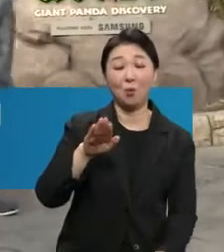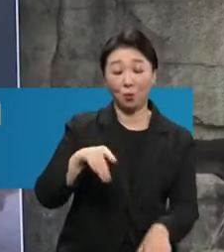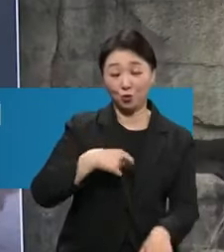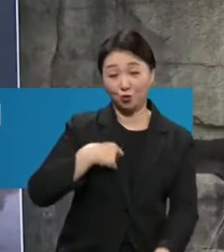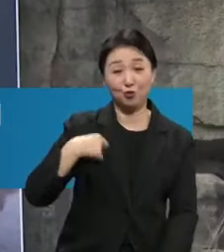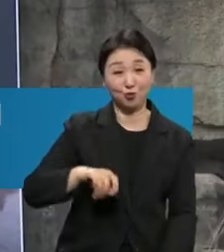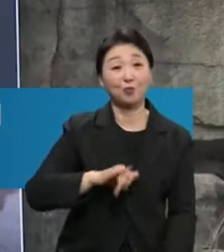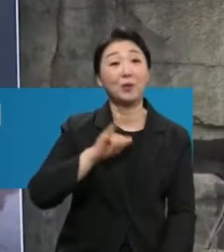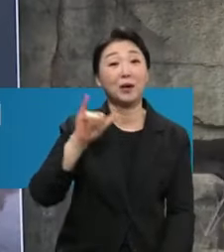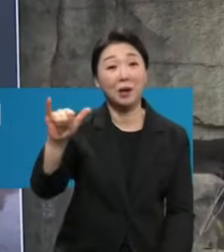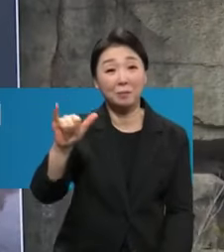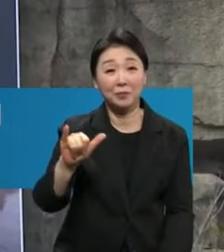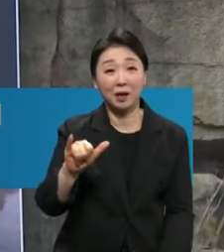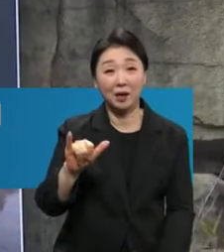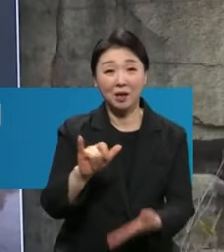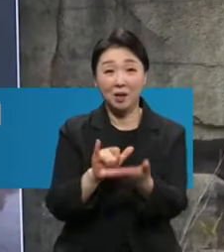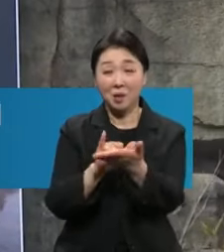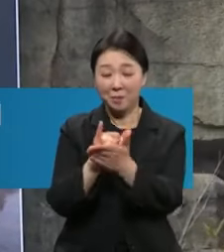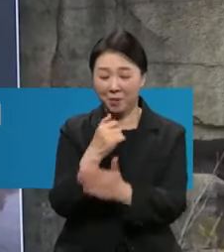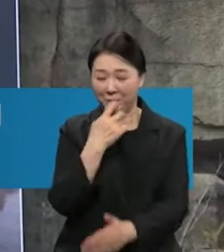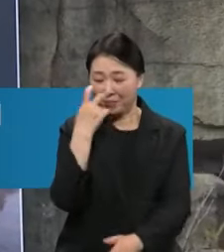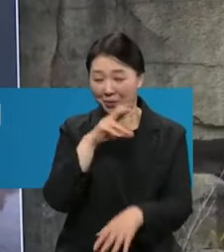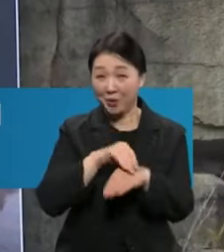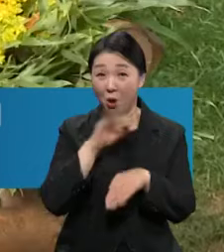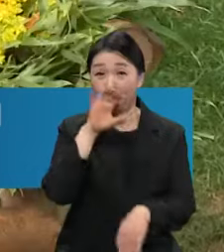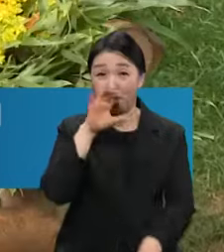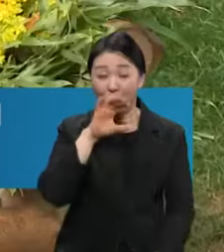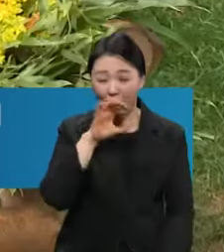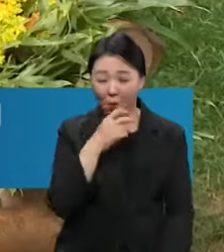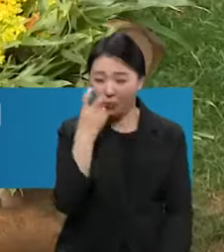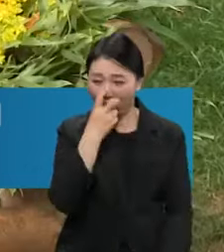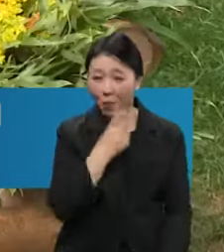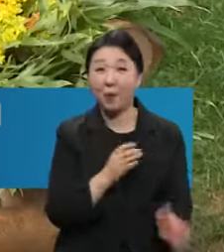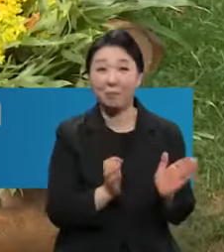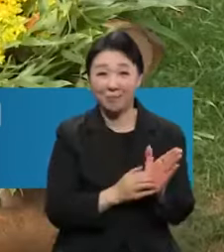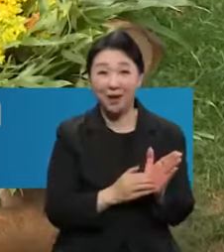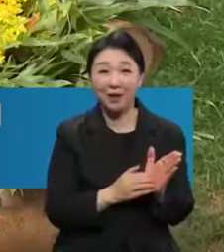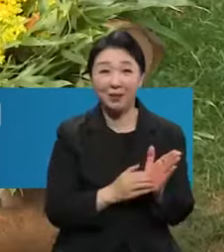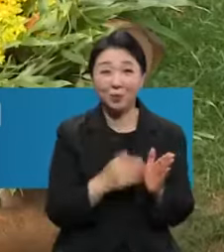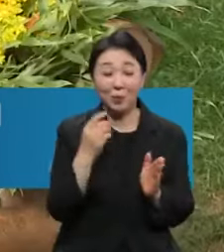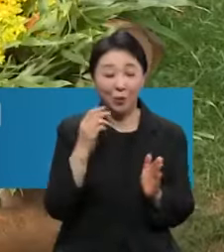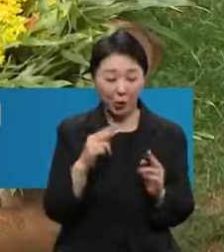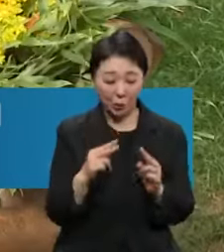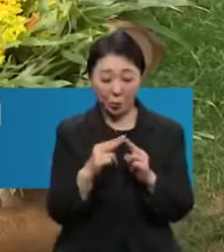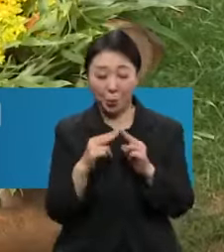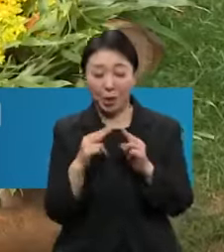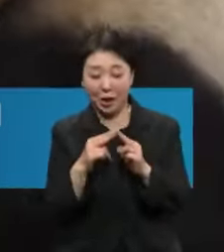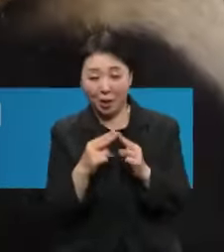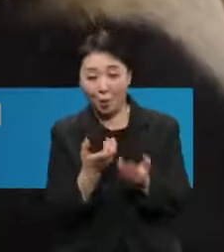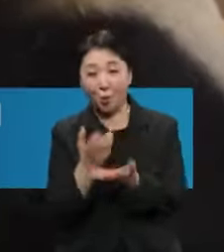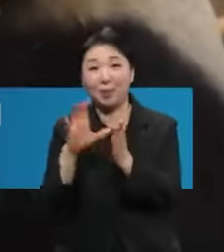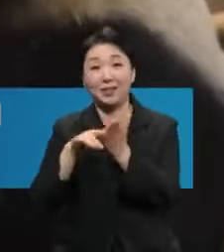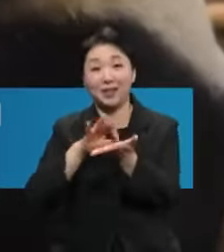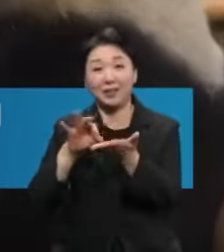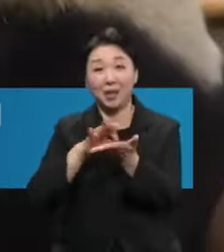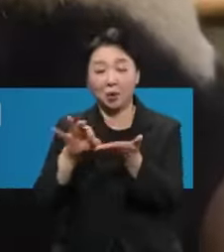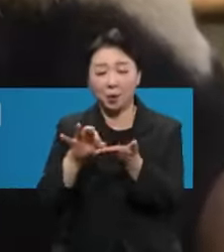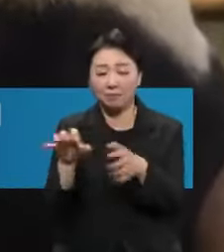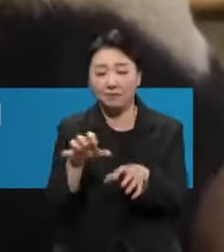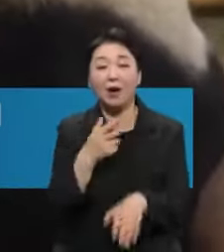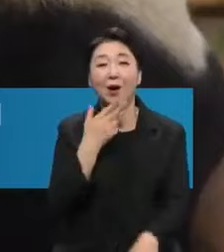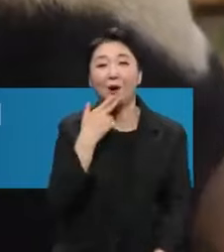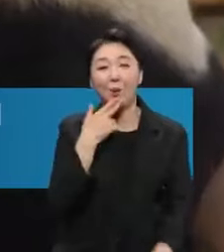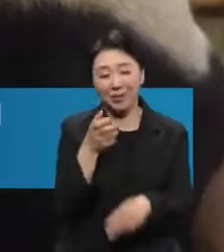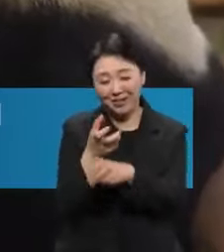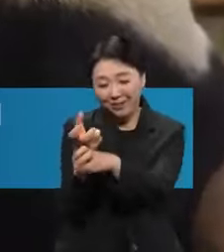훈련과 검역 절차를 마친 바우는 공항까지 반도체를 옮길 때 쓰는 무진동 차로 이동해 전세기를 탑니다